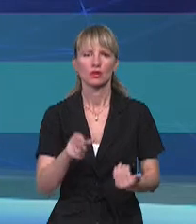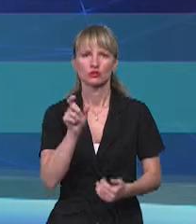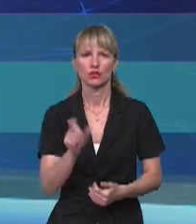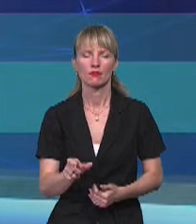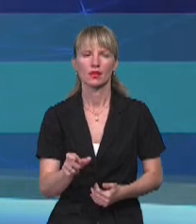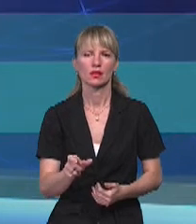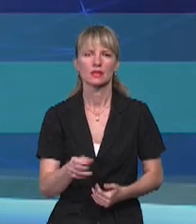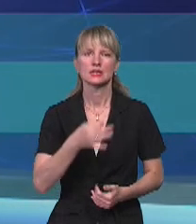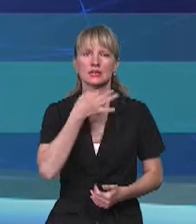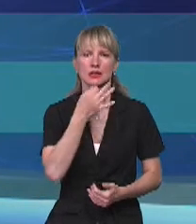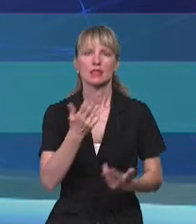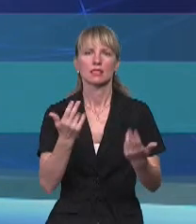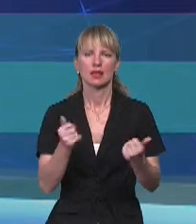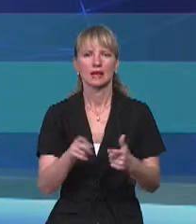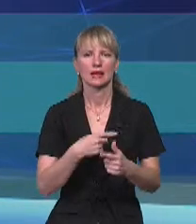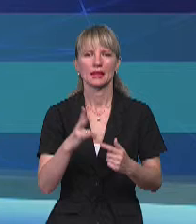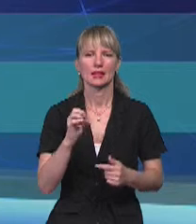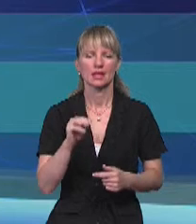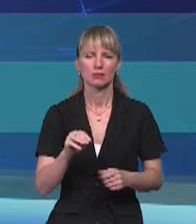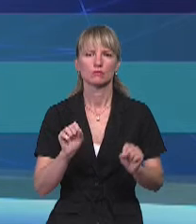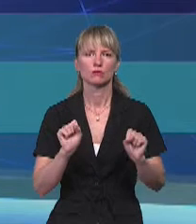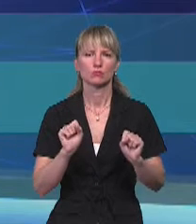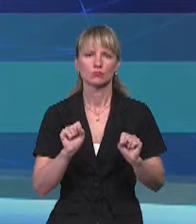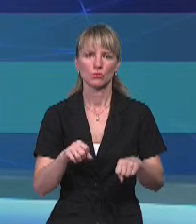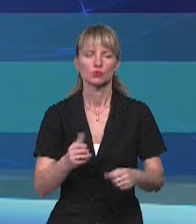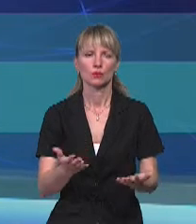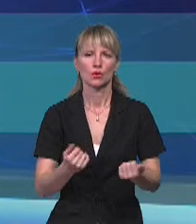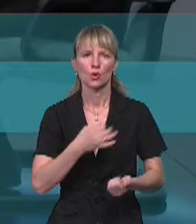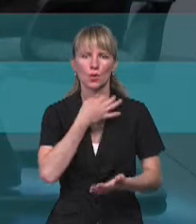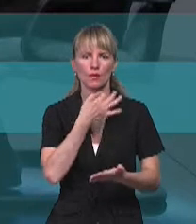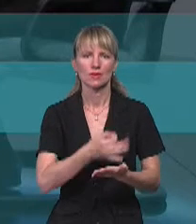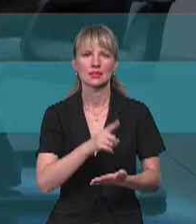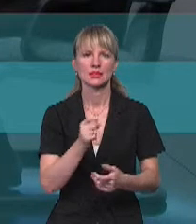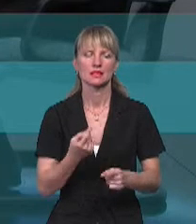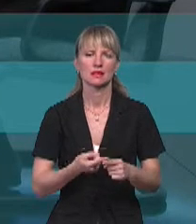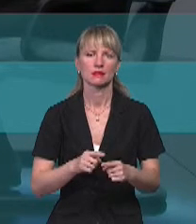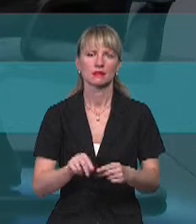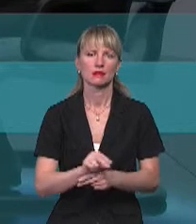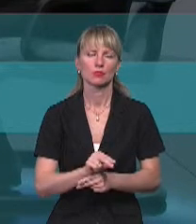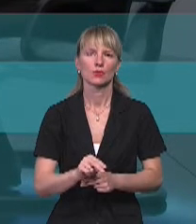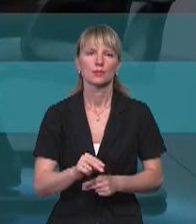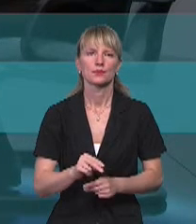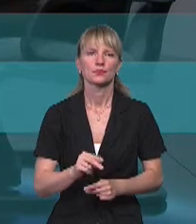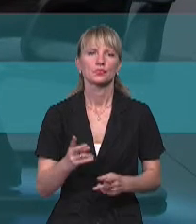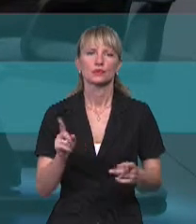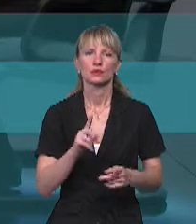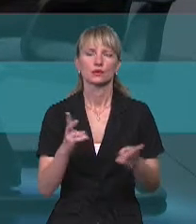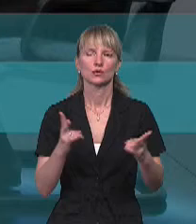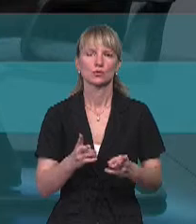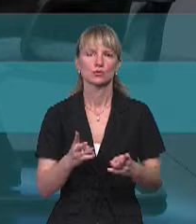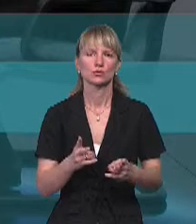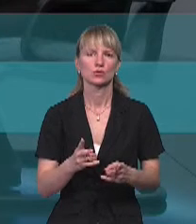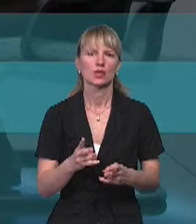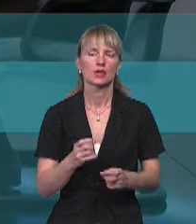человека сказать «да» или «нет», может быть, это повысит ответственность. Пані Ося, на вашу думку, що потрібно робити, щоб